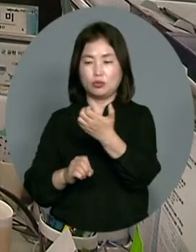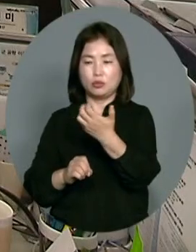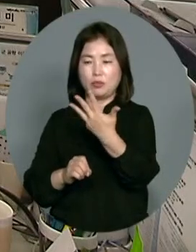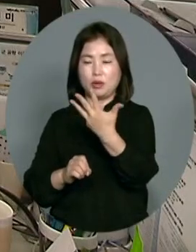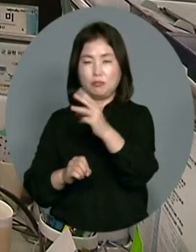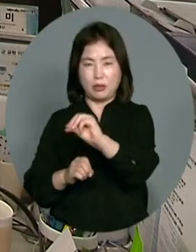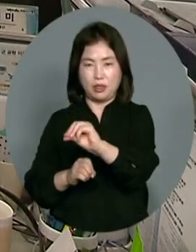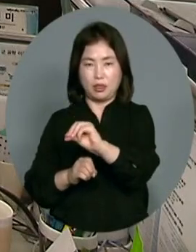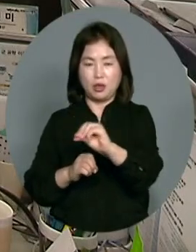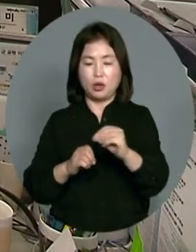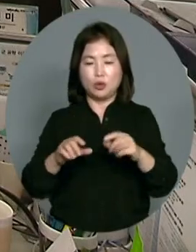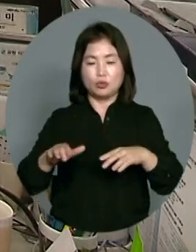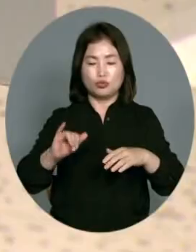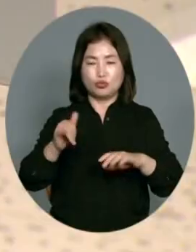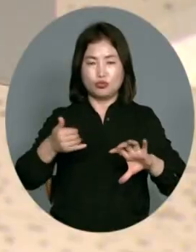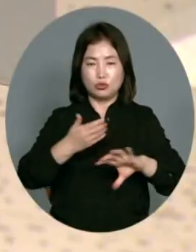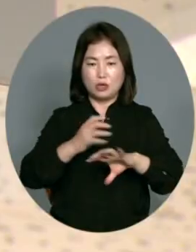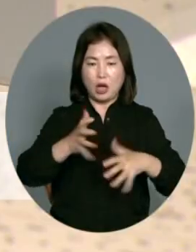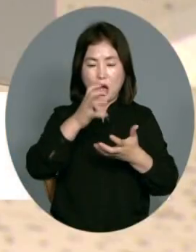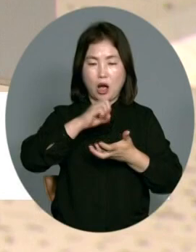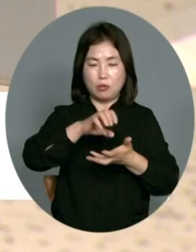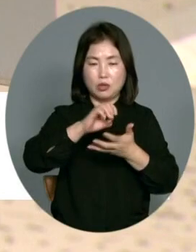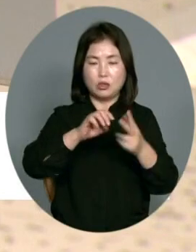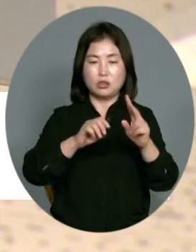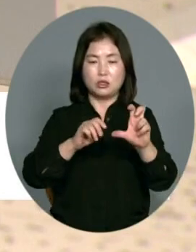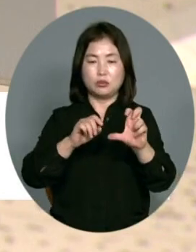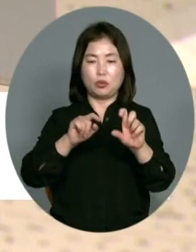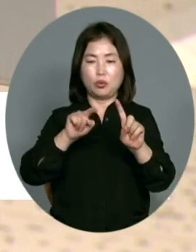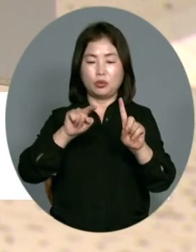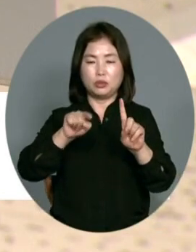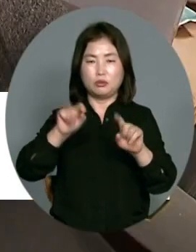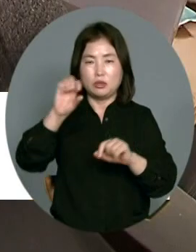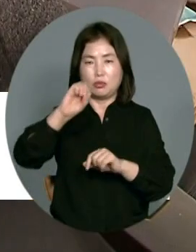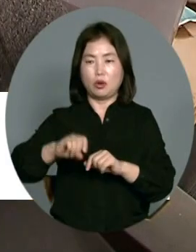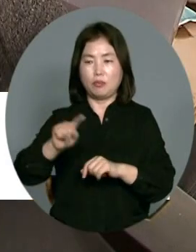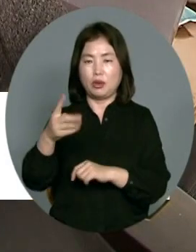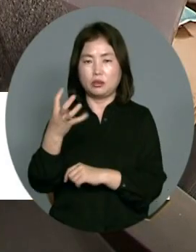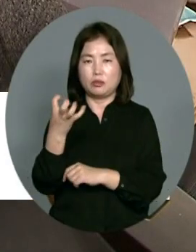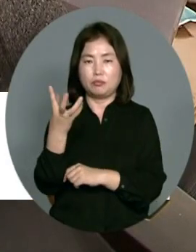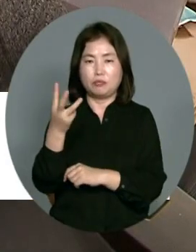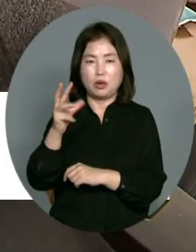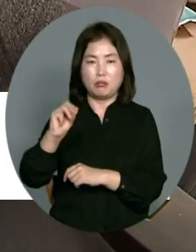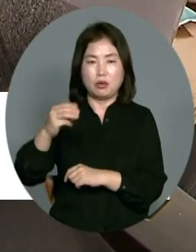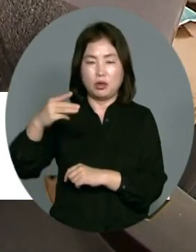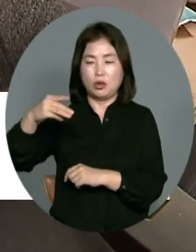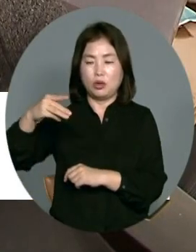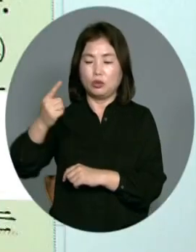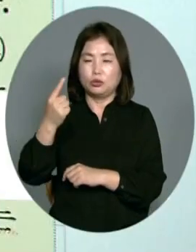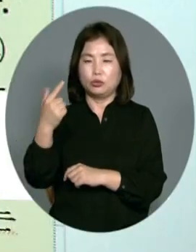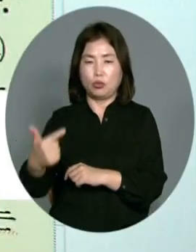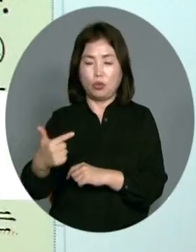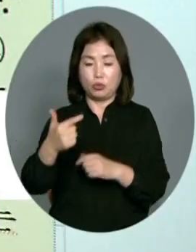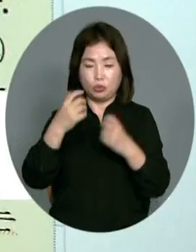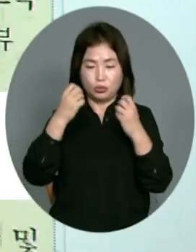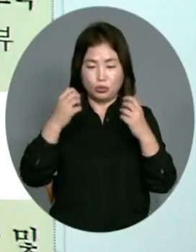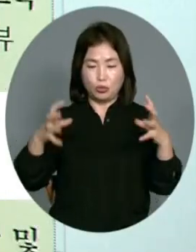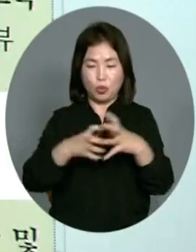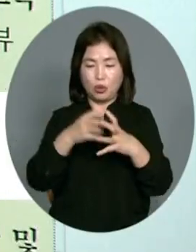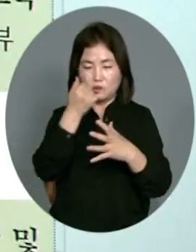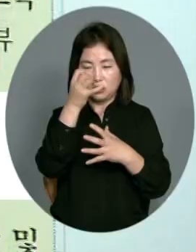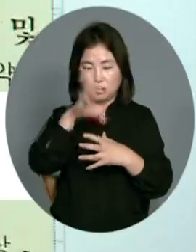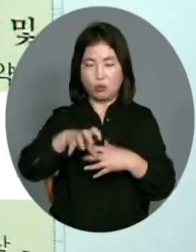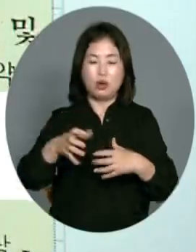1,998만 명, 국제 항공 화물 수요의 25.1%인 148만 톤을 통합신공항이 처리할